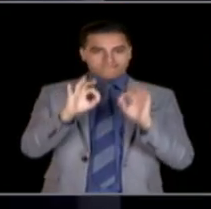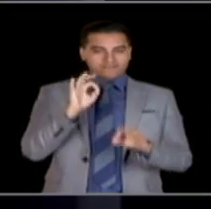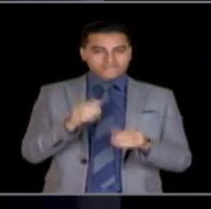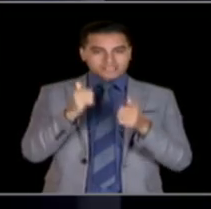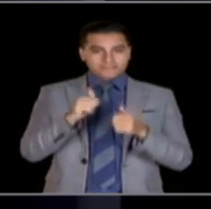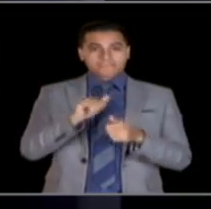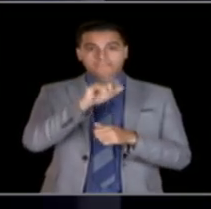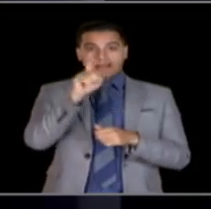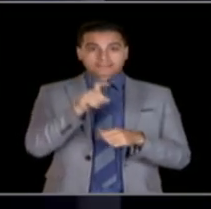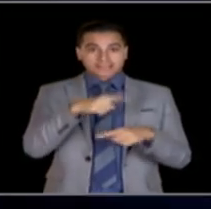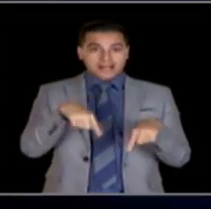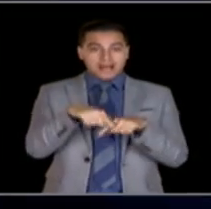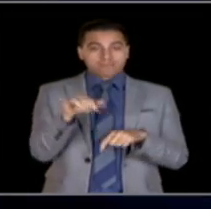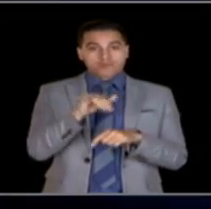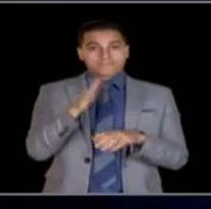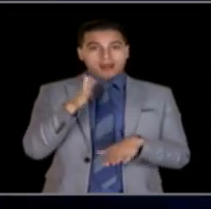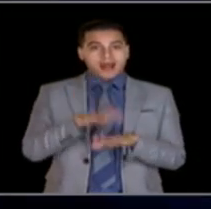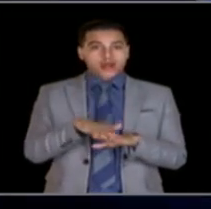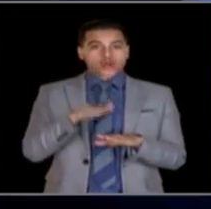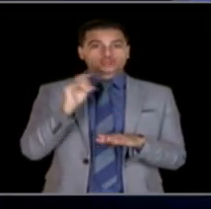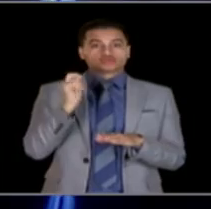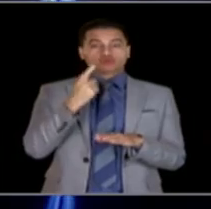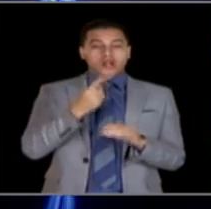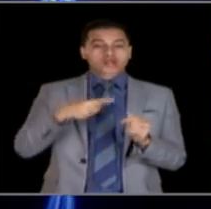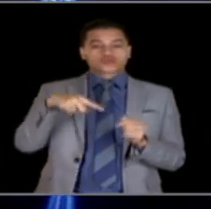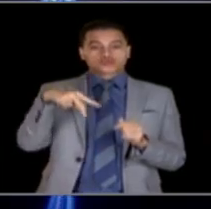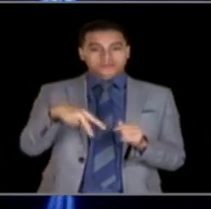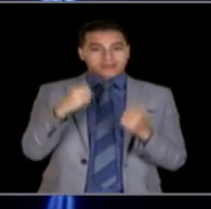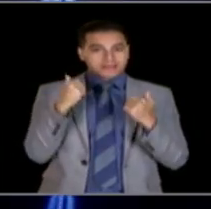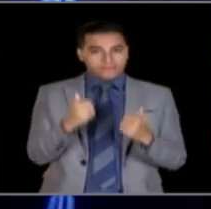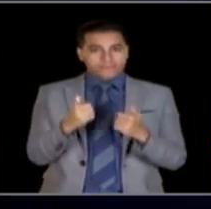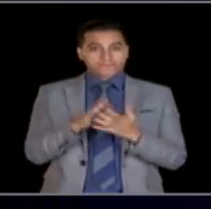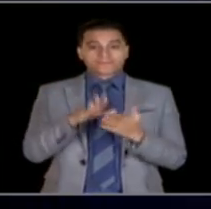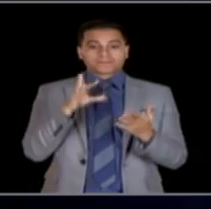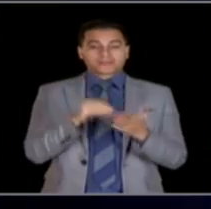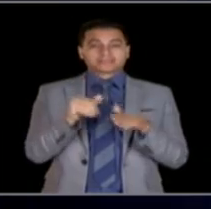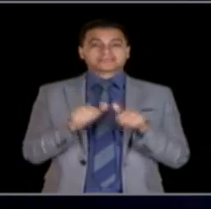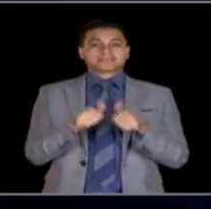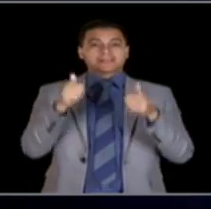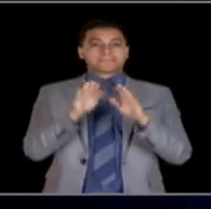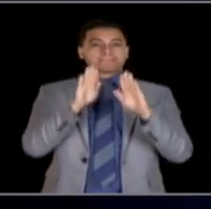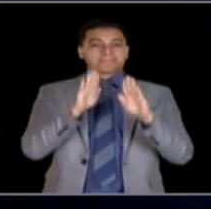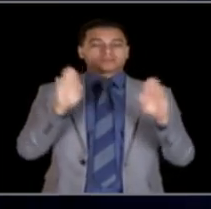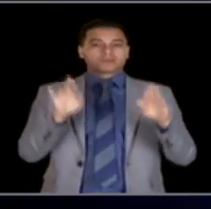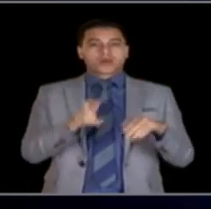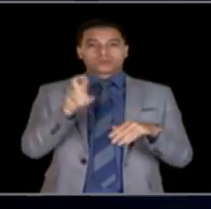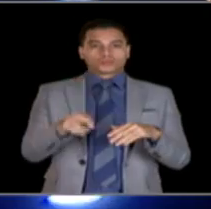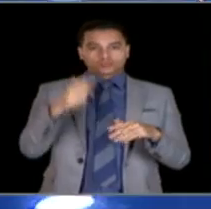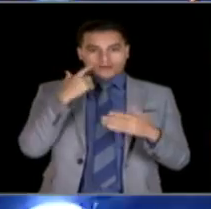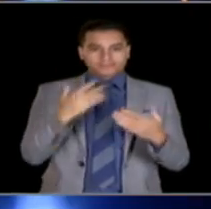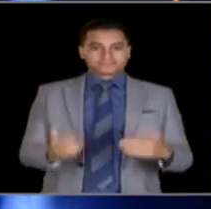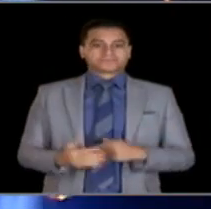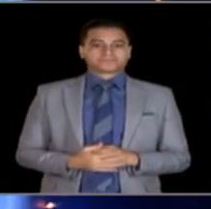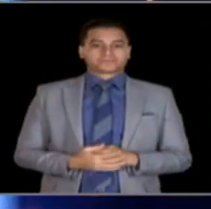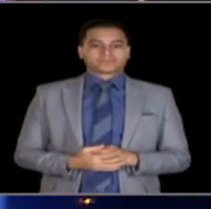طبعاً أسئلتنا هتعتمد على السرعة ليكم أنتوا الثمانية. سينما ومسرح، والسؤال هو